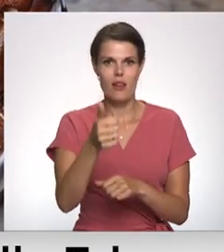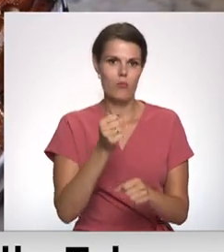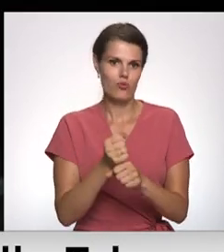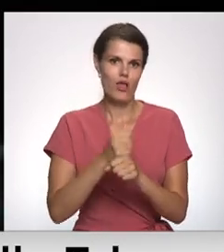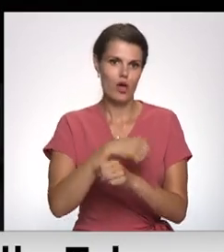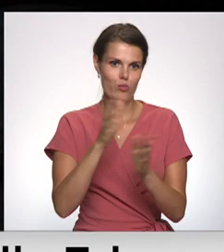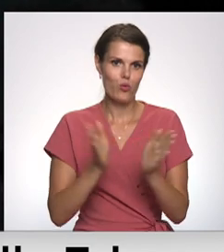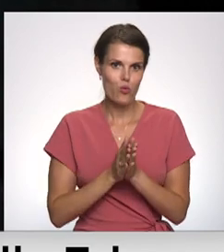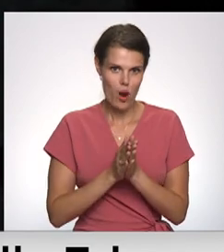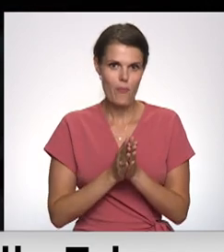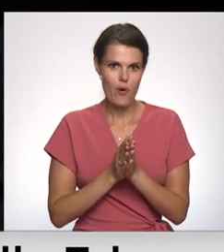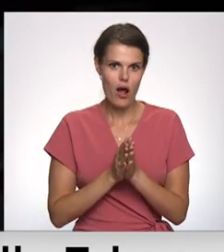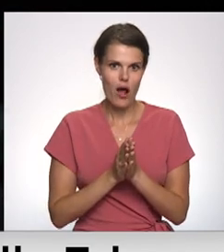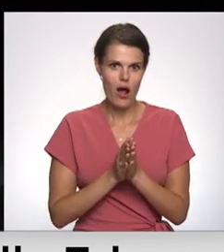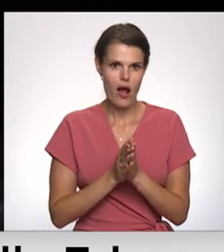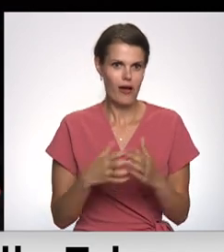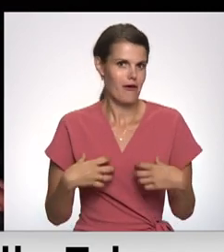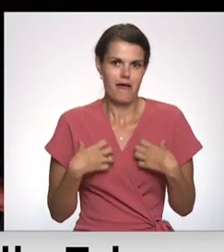kopā.